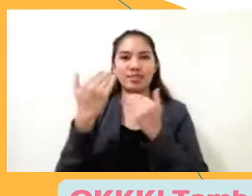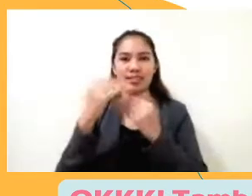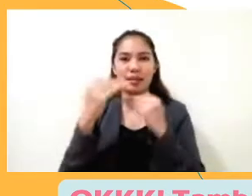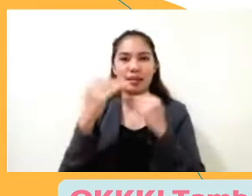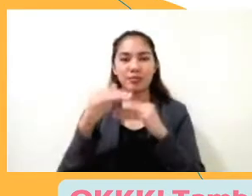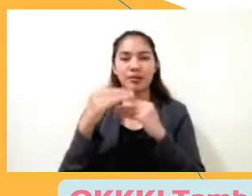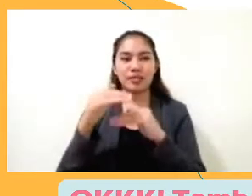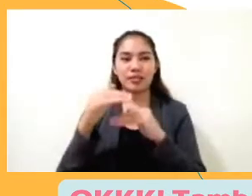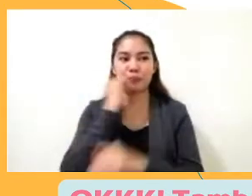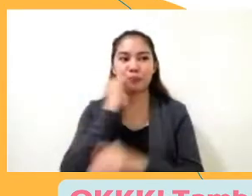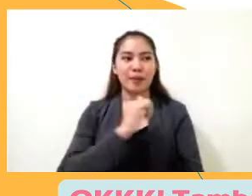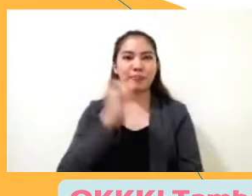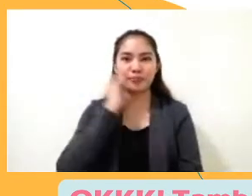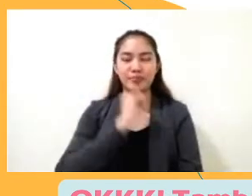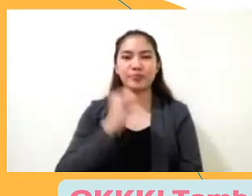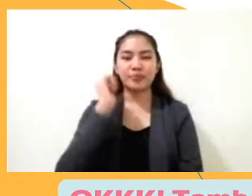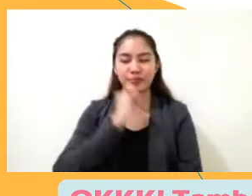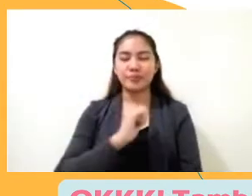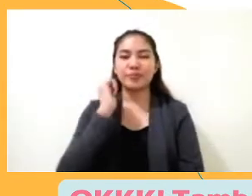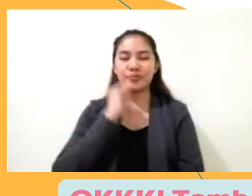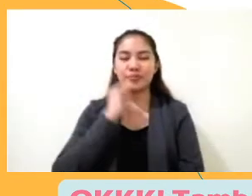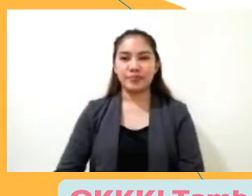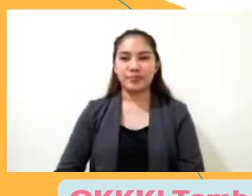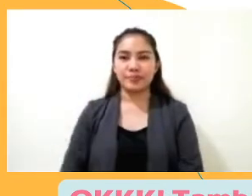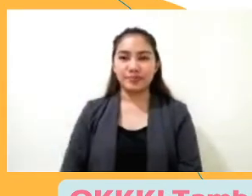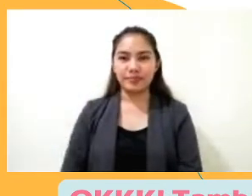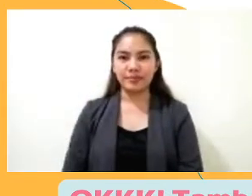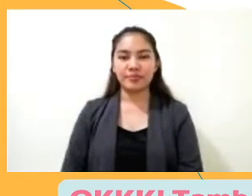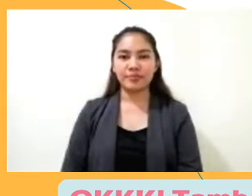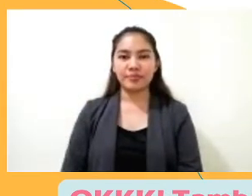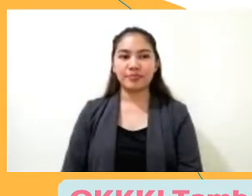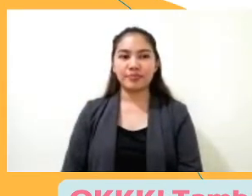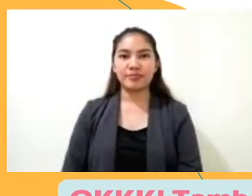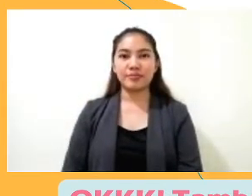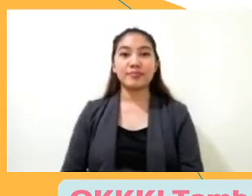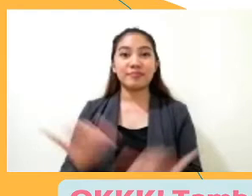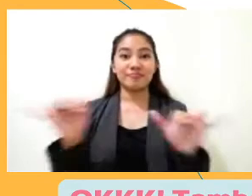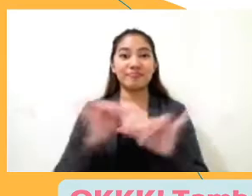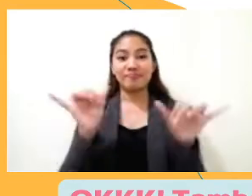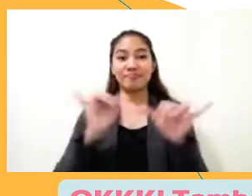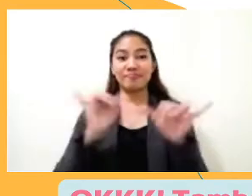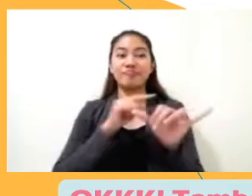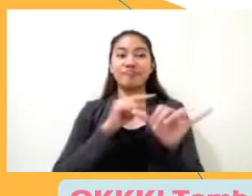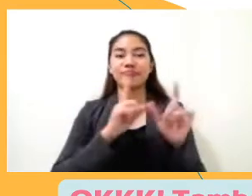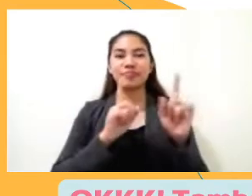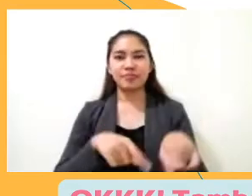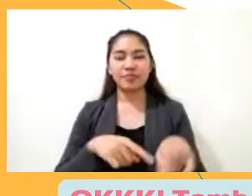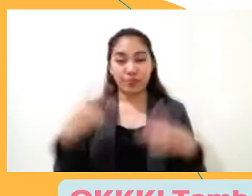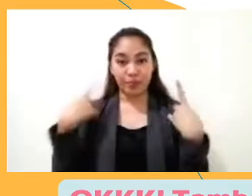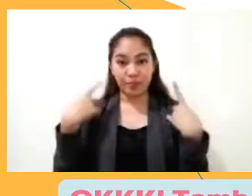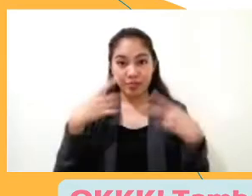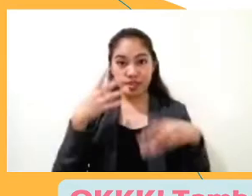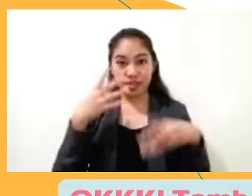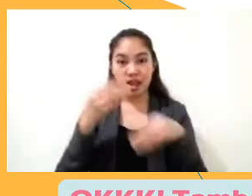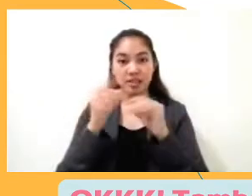po. Yan, maraming salamat. Yes. One siya sa sagot ni Ate Kare. Kuya Brian, meron ka bang nais idagdag? And Ate